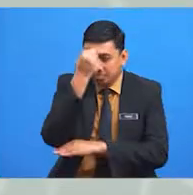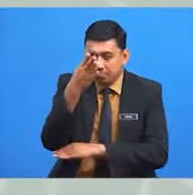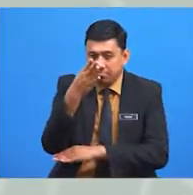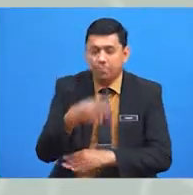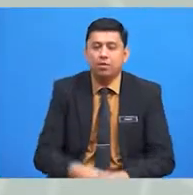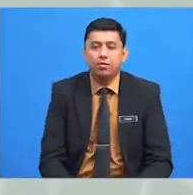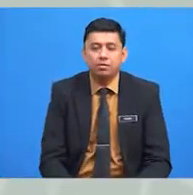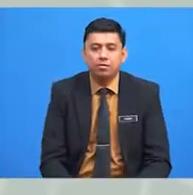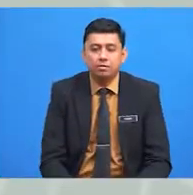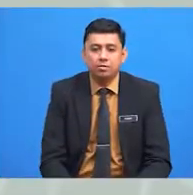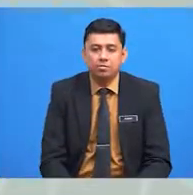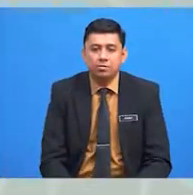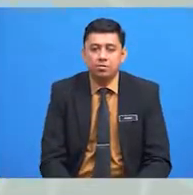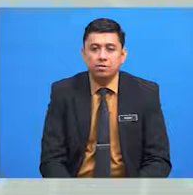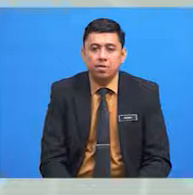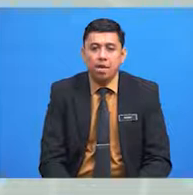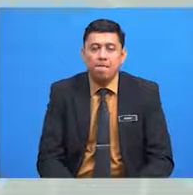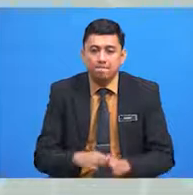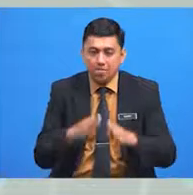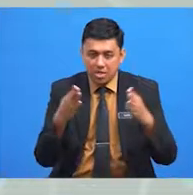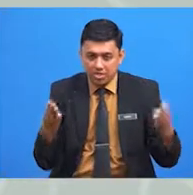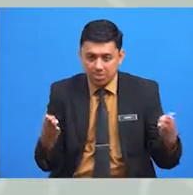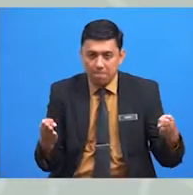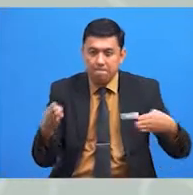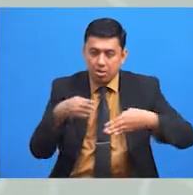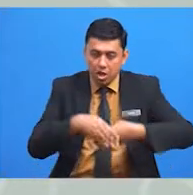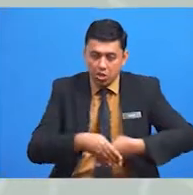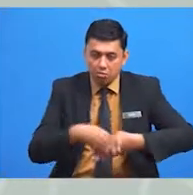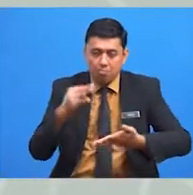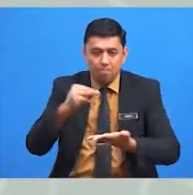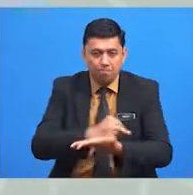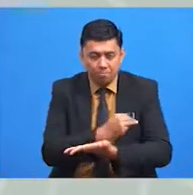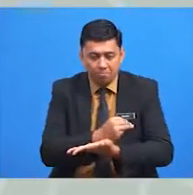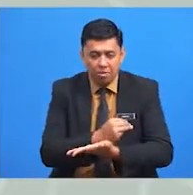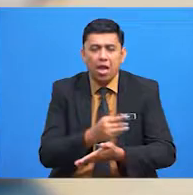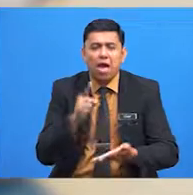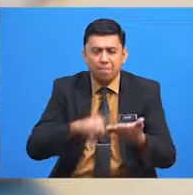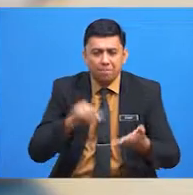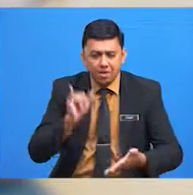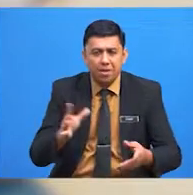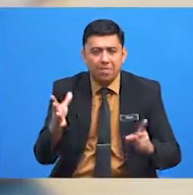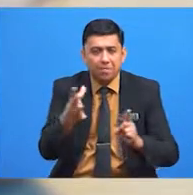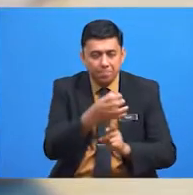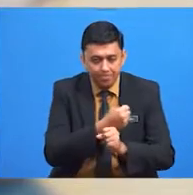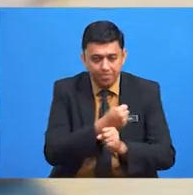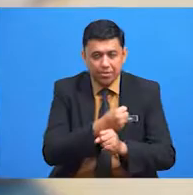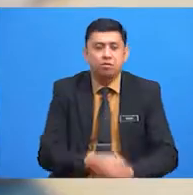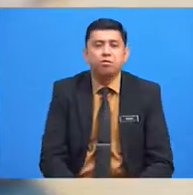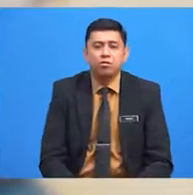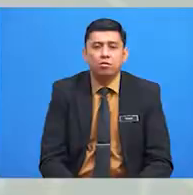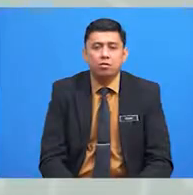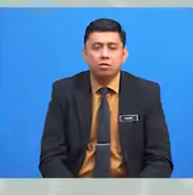mengenai Bahasa Melayu Moden. Apakah yang pelajar akan peroleh sebagai